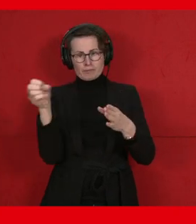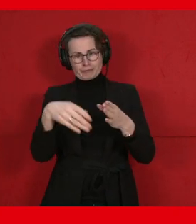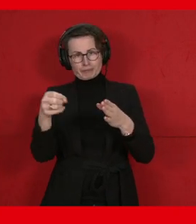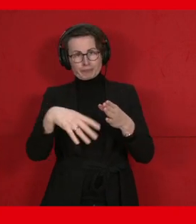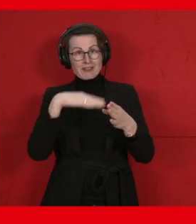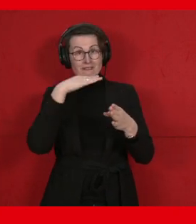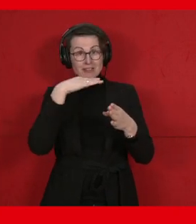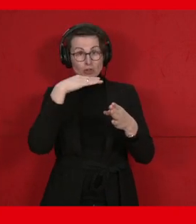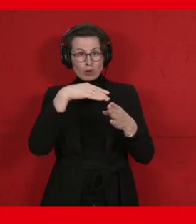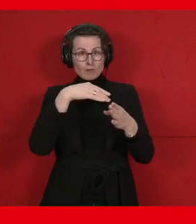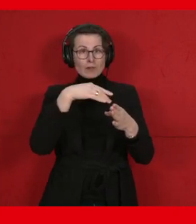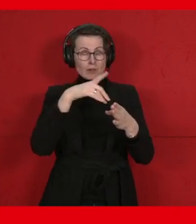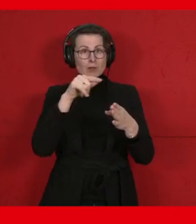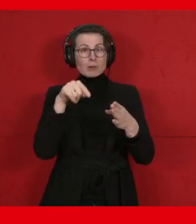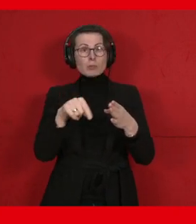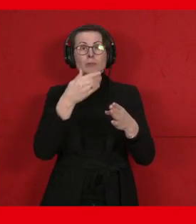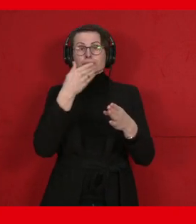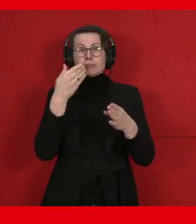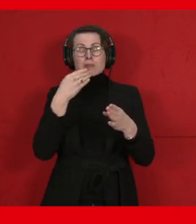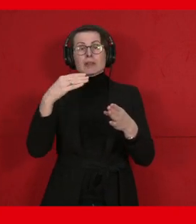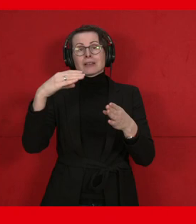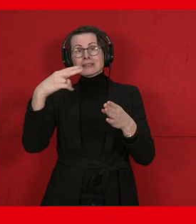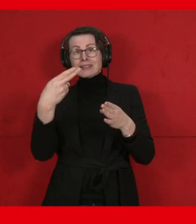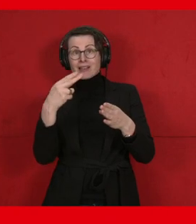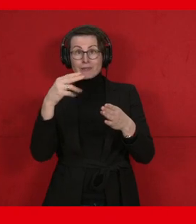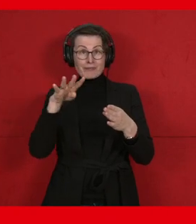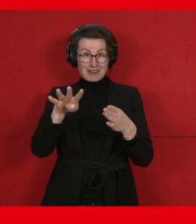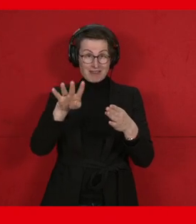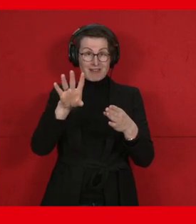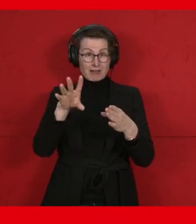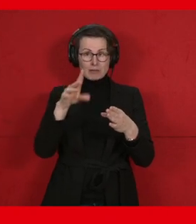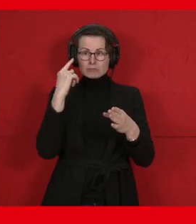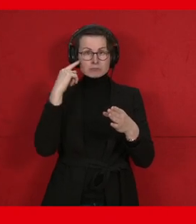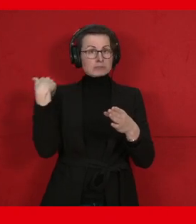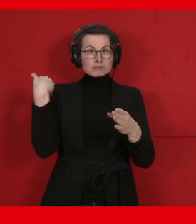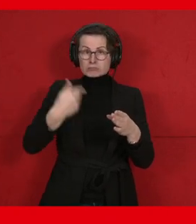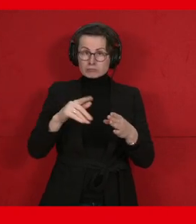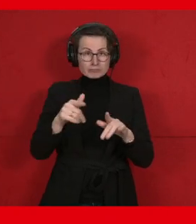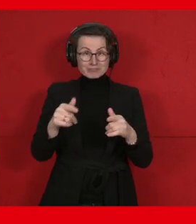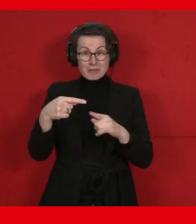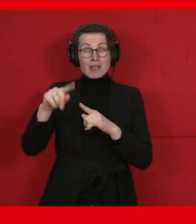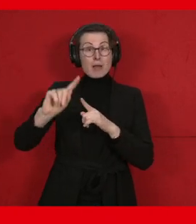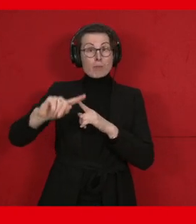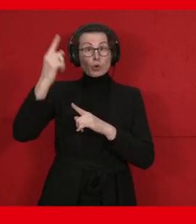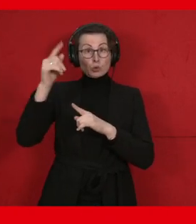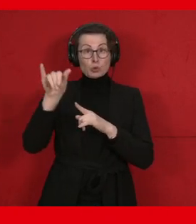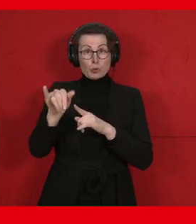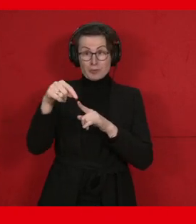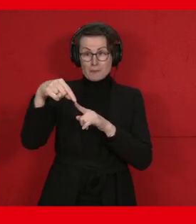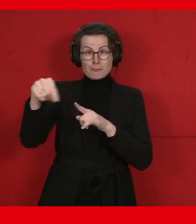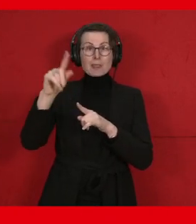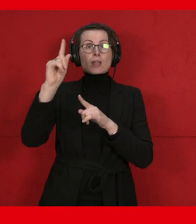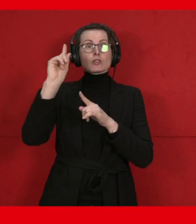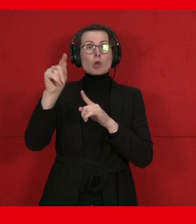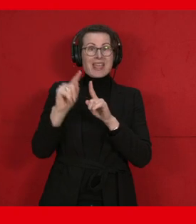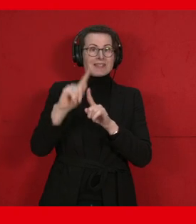ohne es vorher, also ohne Ammoniak dazwischen zu schalten, gibt es bisher noch nicht. Der erste Prototyp soll demnächst zwischen Australien